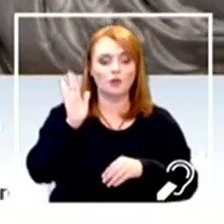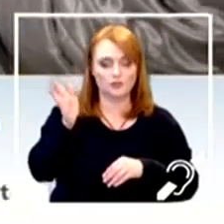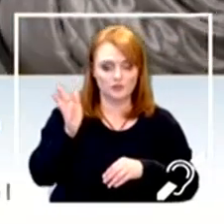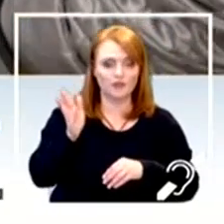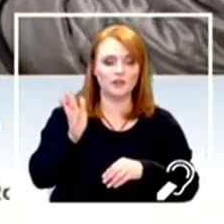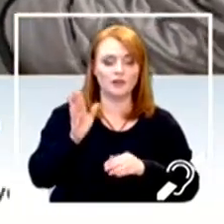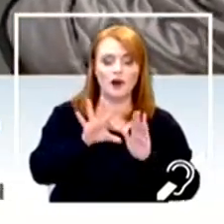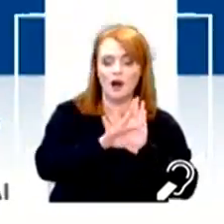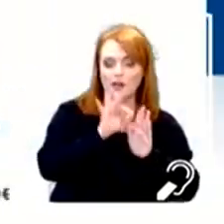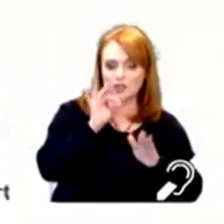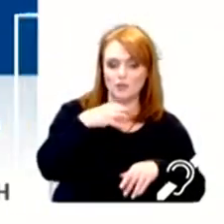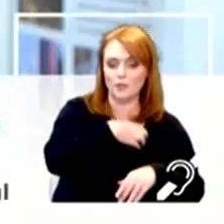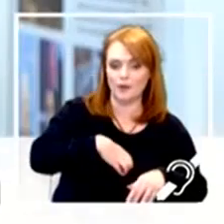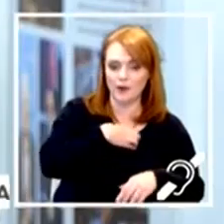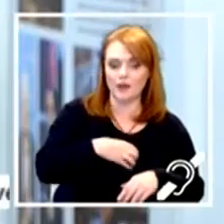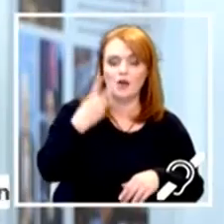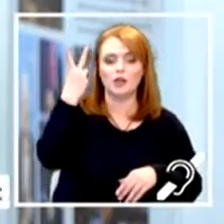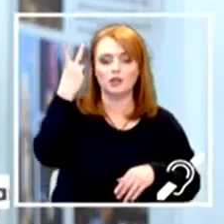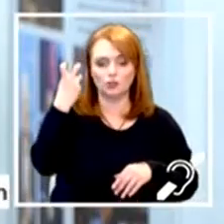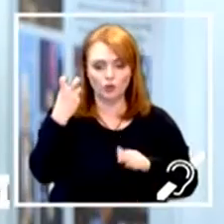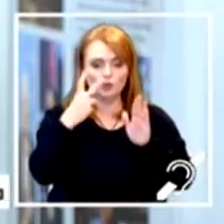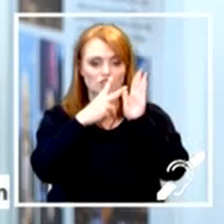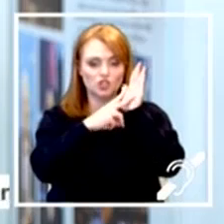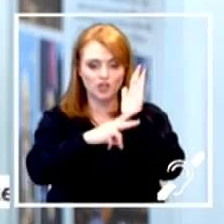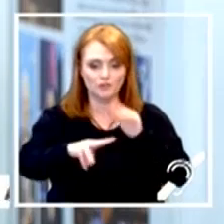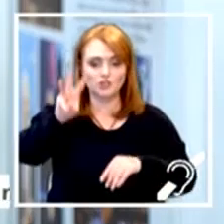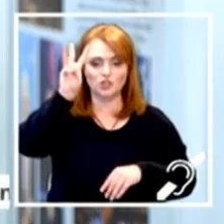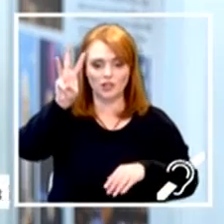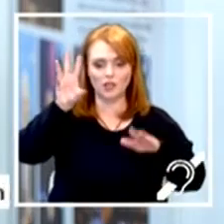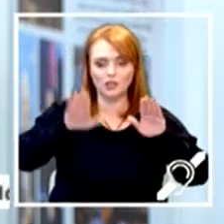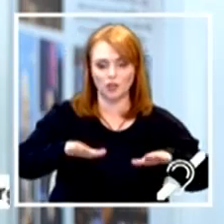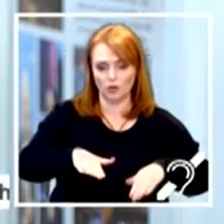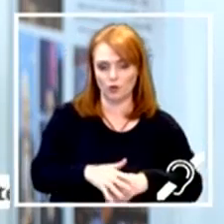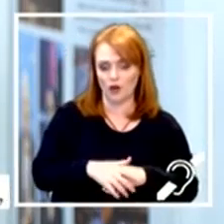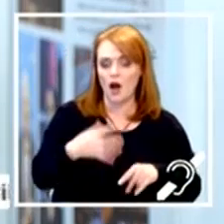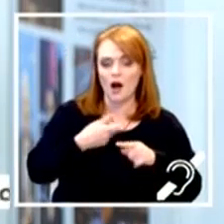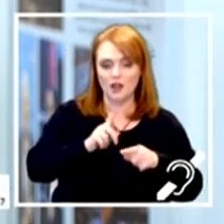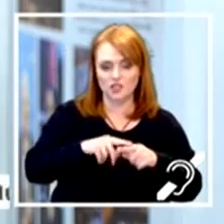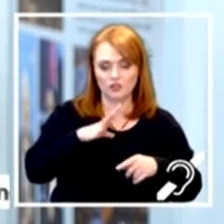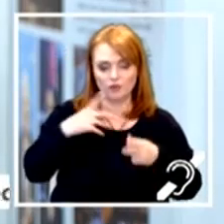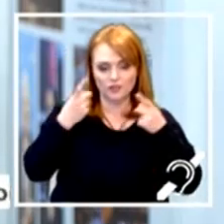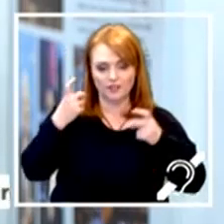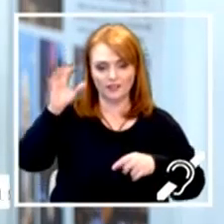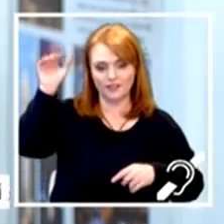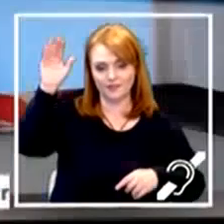să fie aleși primari în 273 de localități. Acestea au fost informațiile. La revedere!